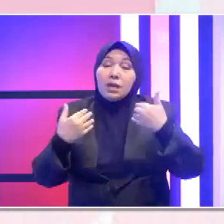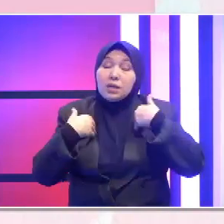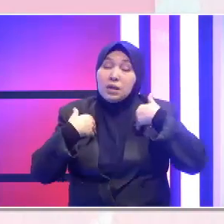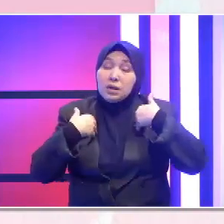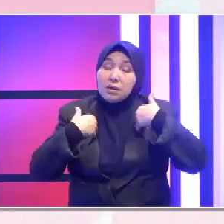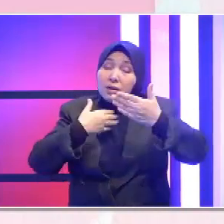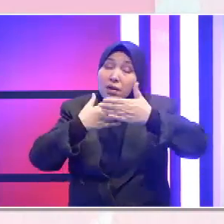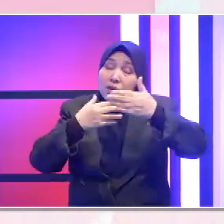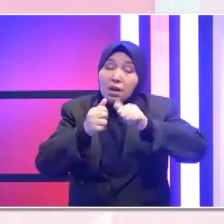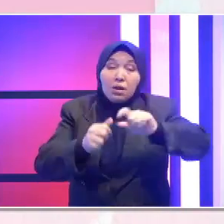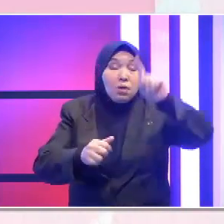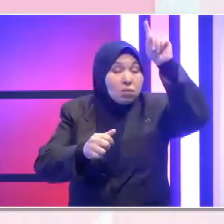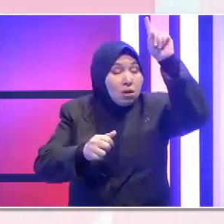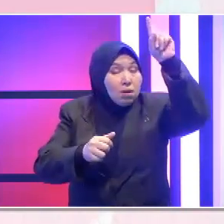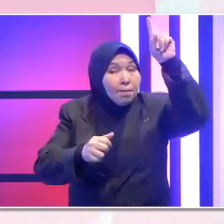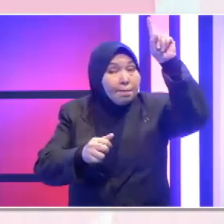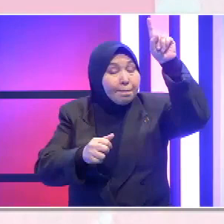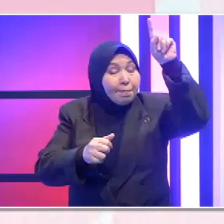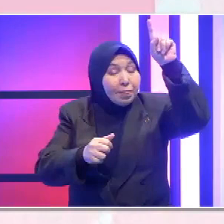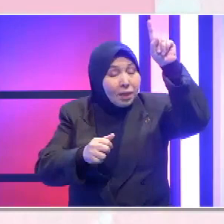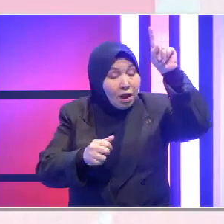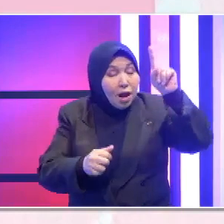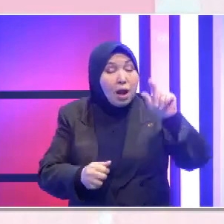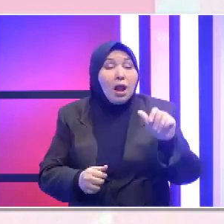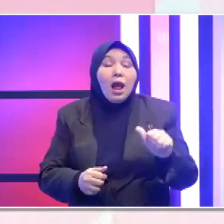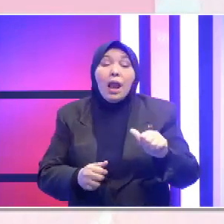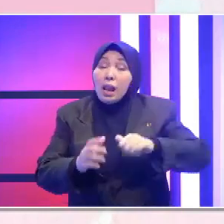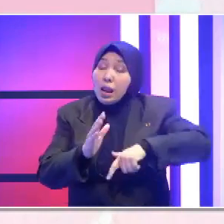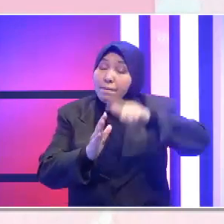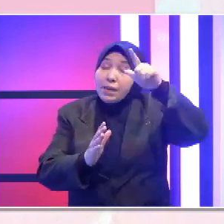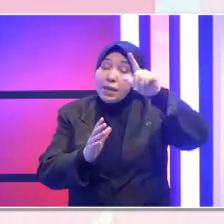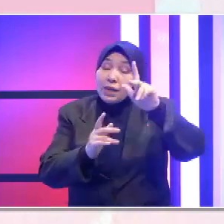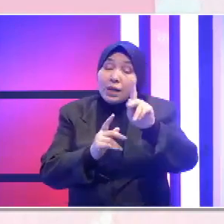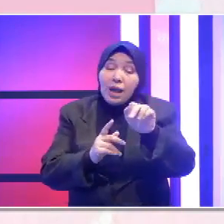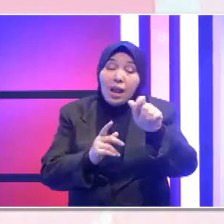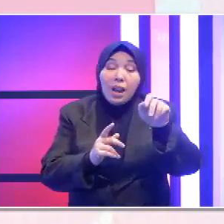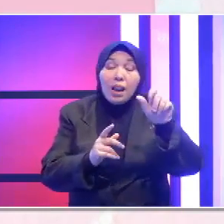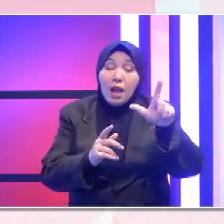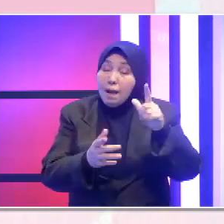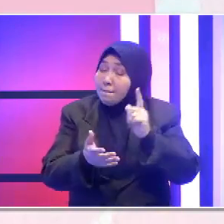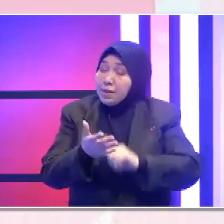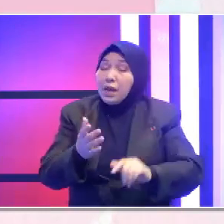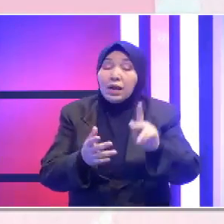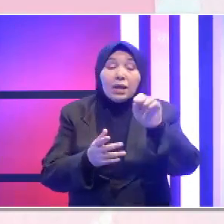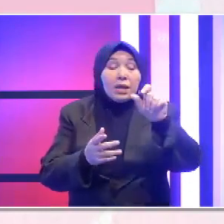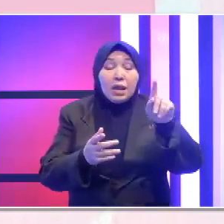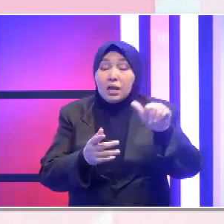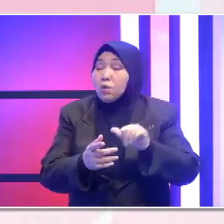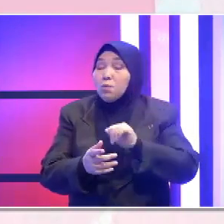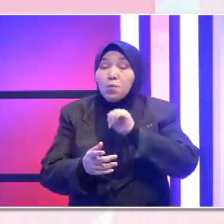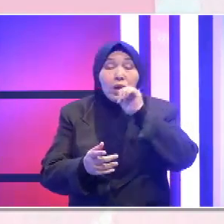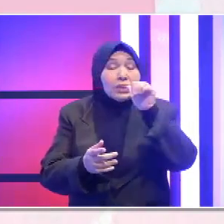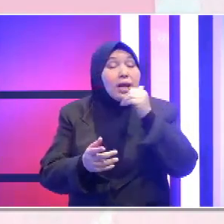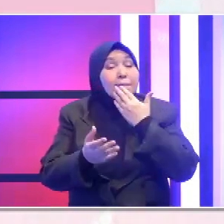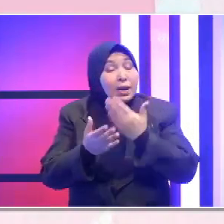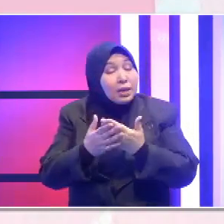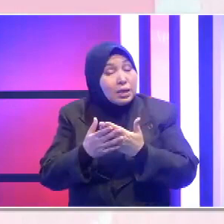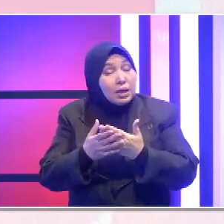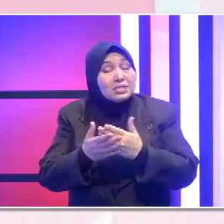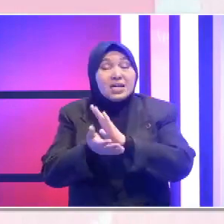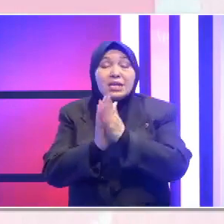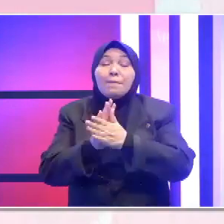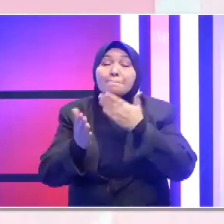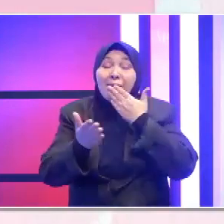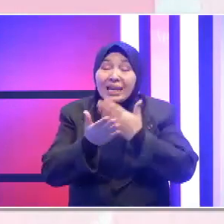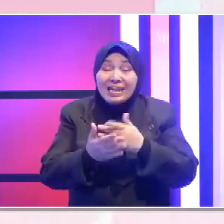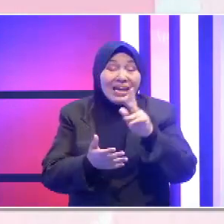di sisi Allah wa buka wa buka lebih kekal dan apo Sajo Yang Kekal itu bukan yang tak baik yang baik jadi baik dan